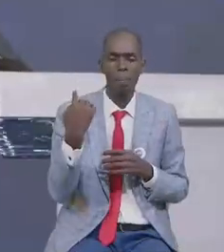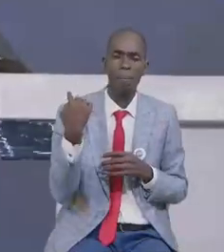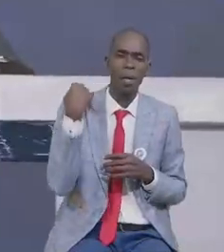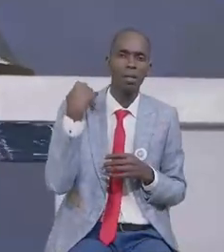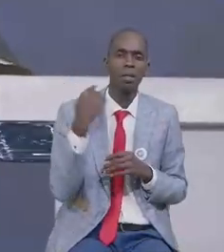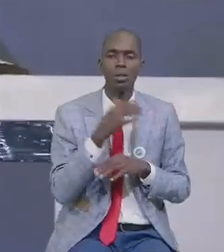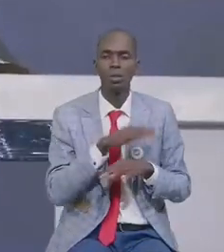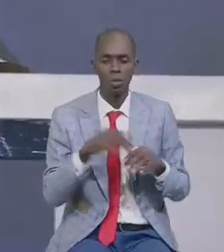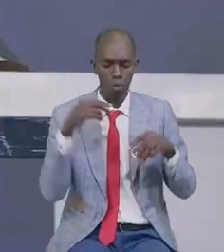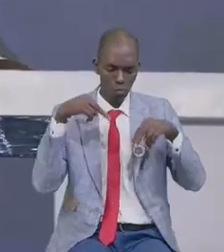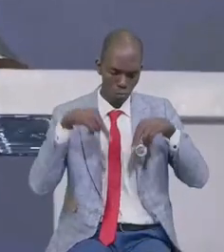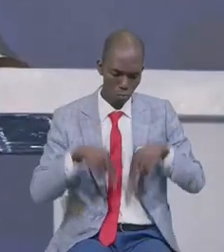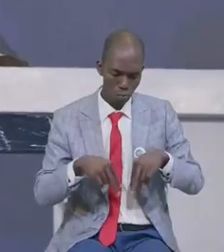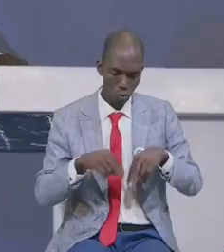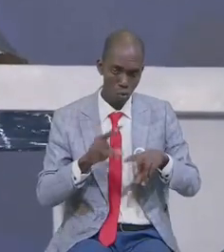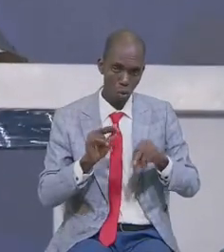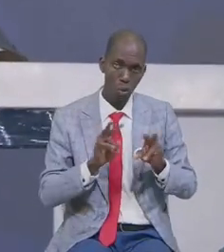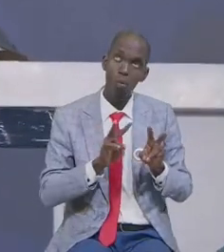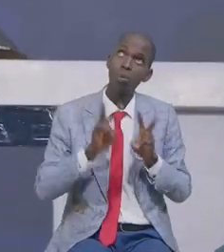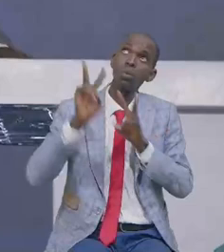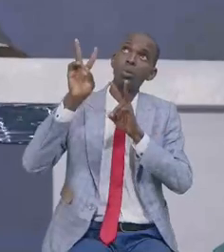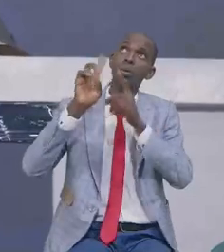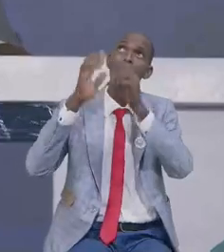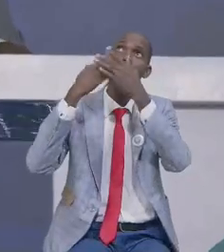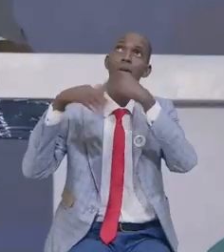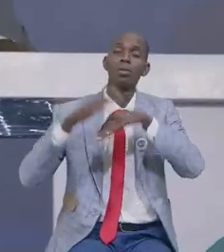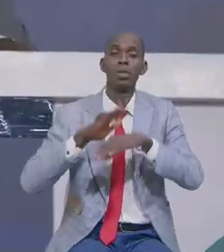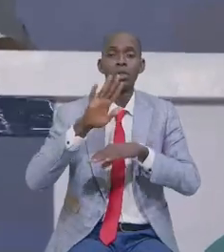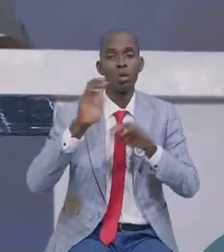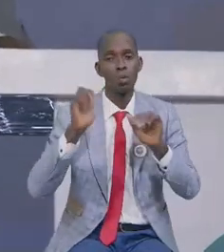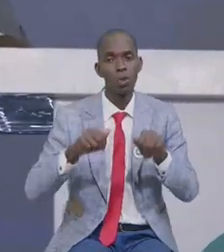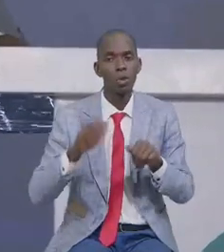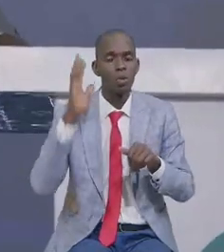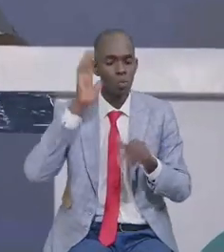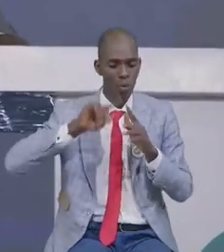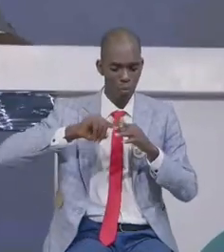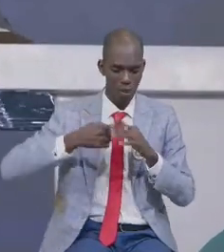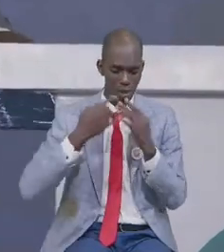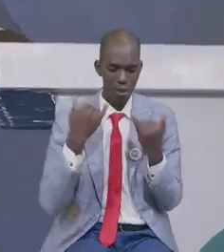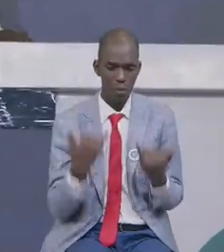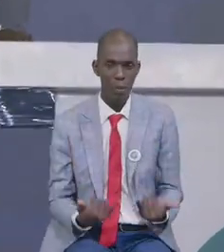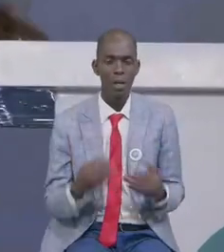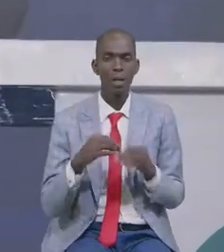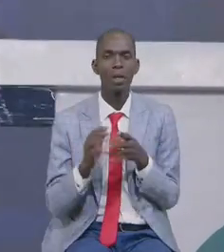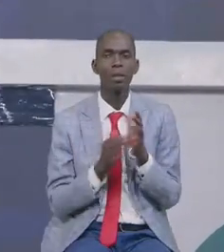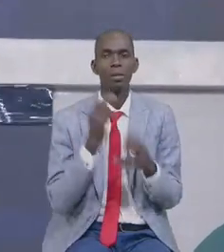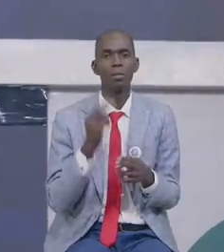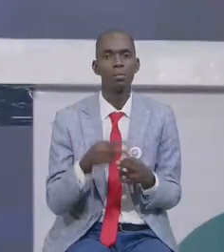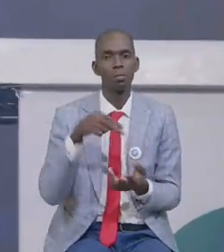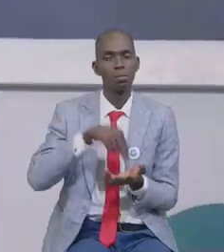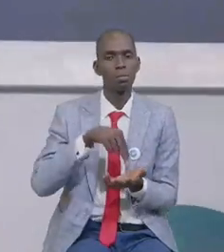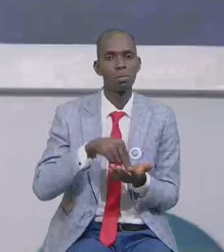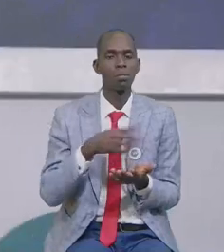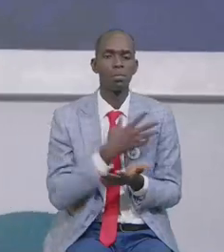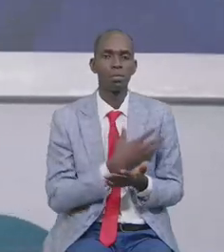bas. Regarde, lève les yeux vers le ciel. D'où viendront tes possibilités? Et commence aujourd'hui. Lève-toi maintenant